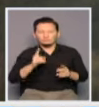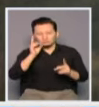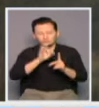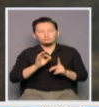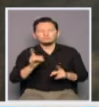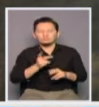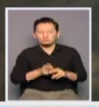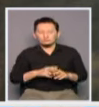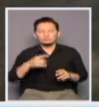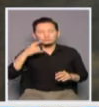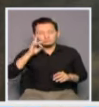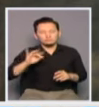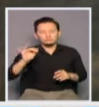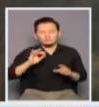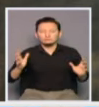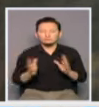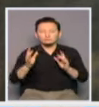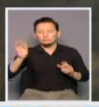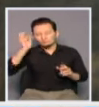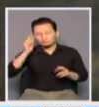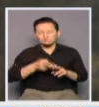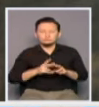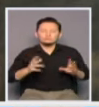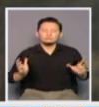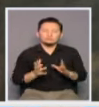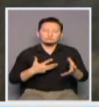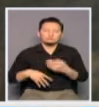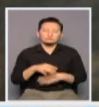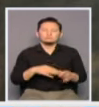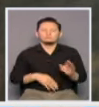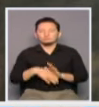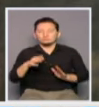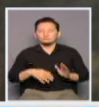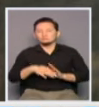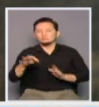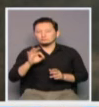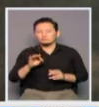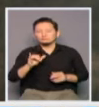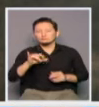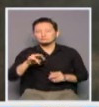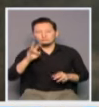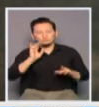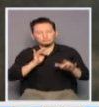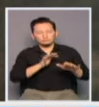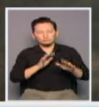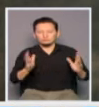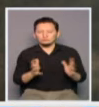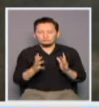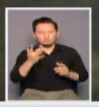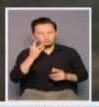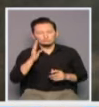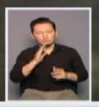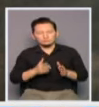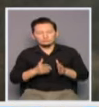сохранение богатейшего историко-культурного наследия, сохранение нашего состояния экологического Урала. Поэтому мы идем по Уралу